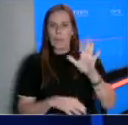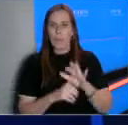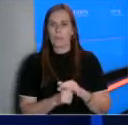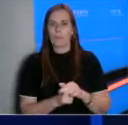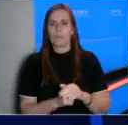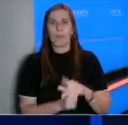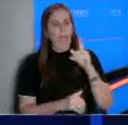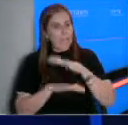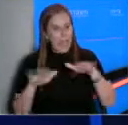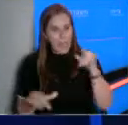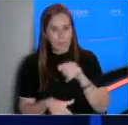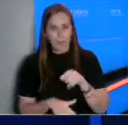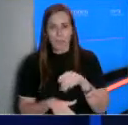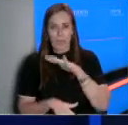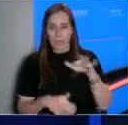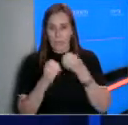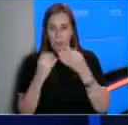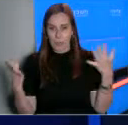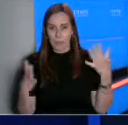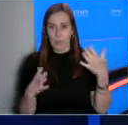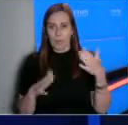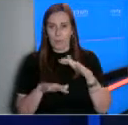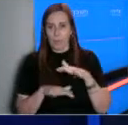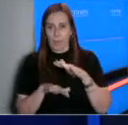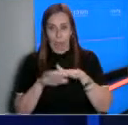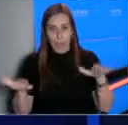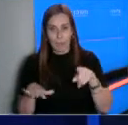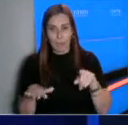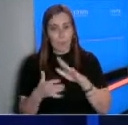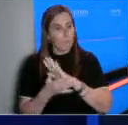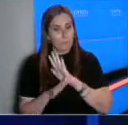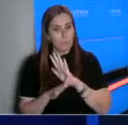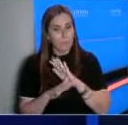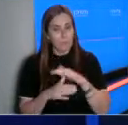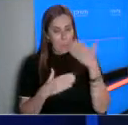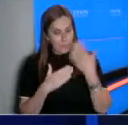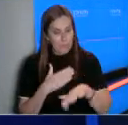95... אז הילדים האלו... ילדים מדהימים. אוקיי, אז הילדים האלו... אז הילדים האלו